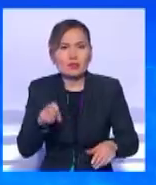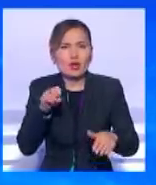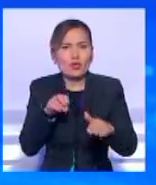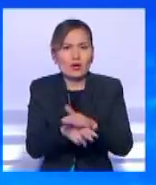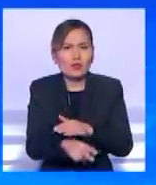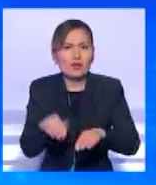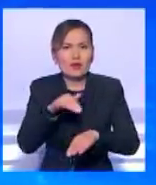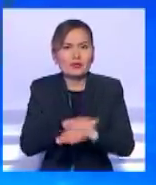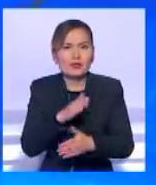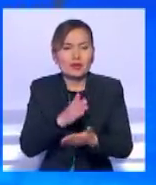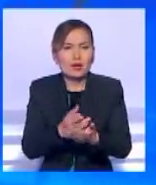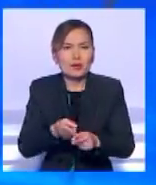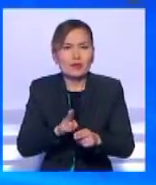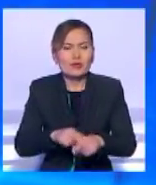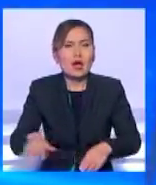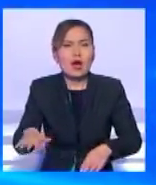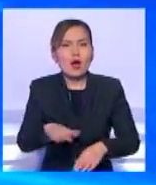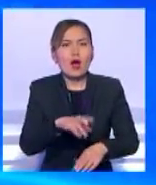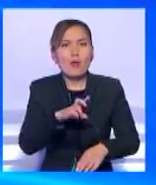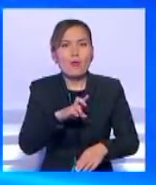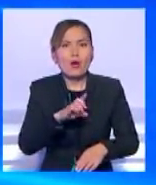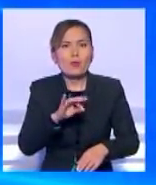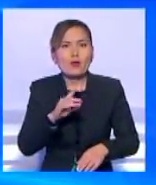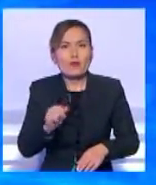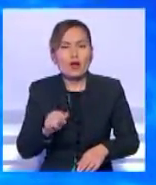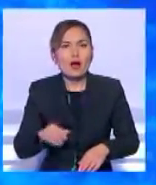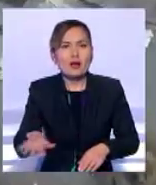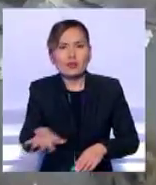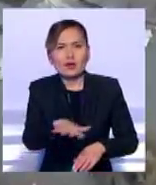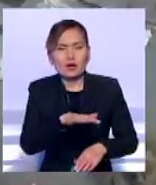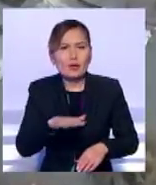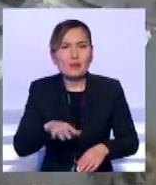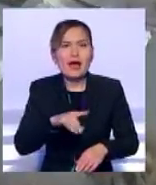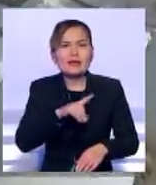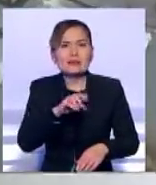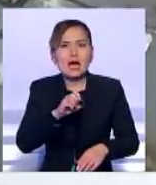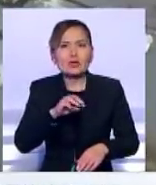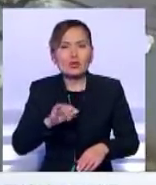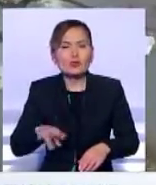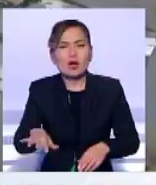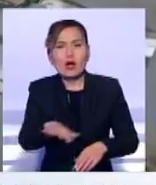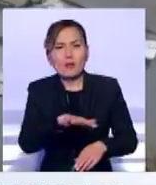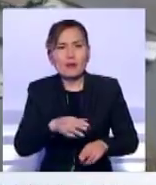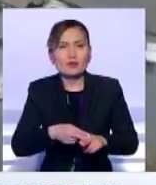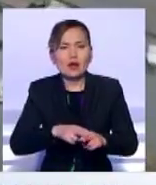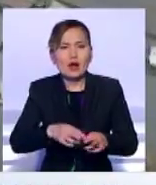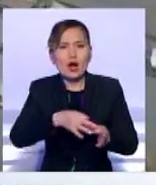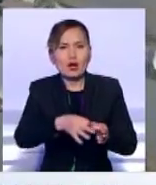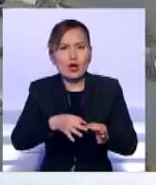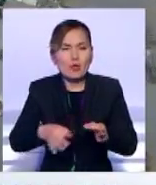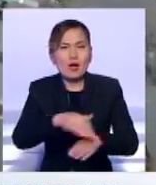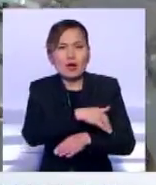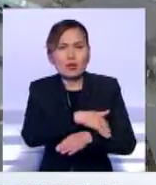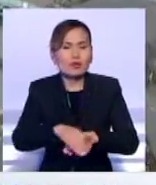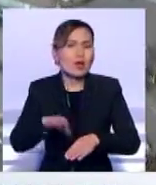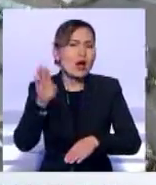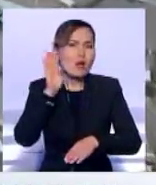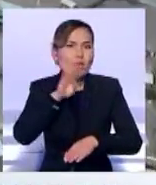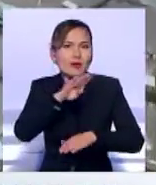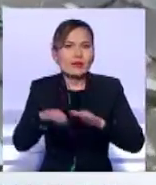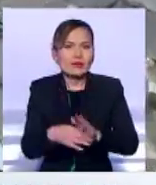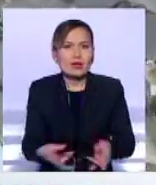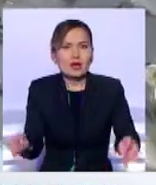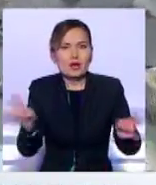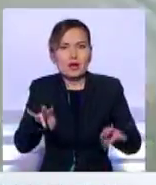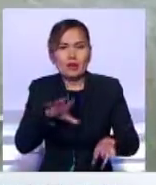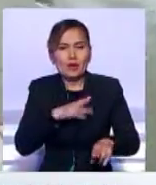Соңғы деректер бойынша сол жағалаудағы Бобровка саяжайлар алқабы, Затон аумағындағы Лодочная, Краевая көшелері су астында қалды.